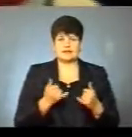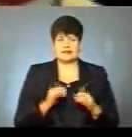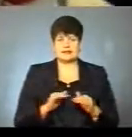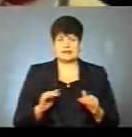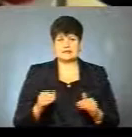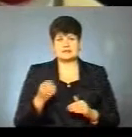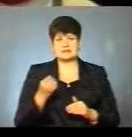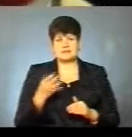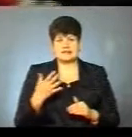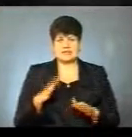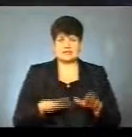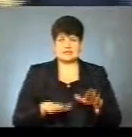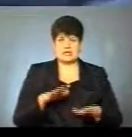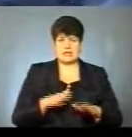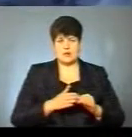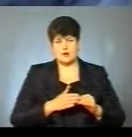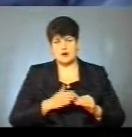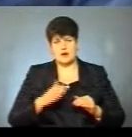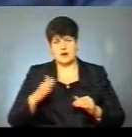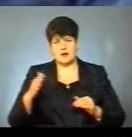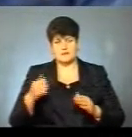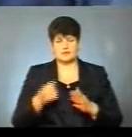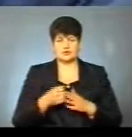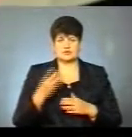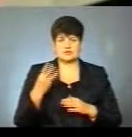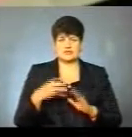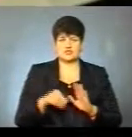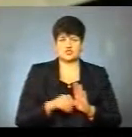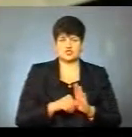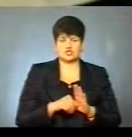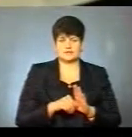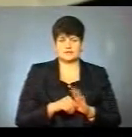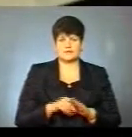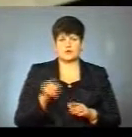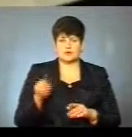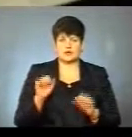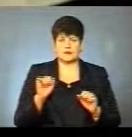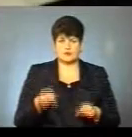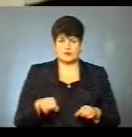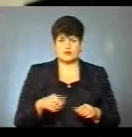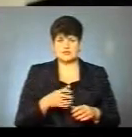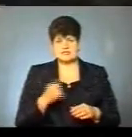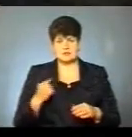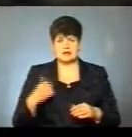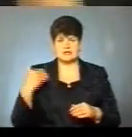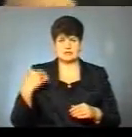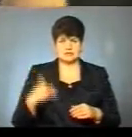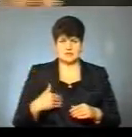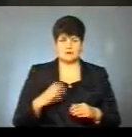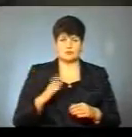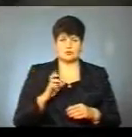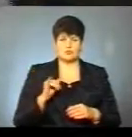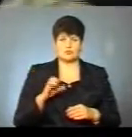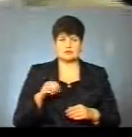з 15 кілограм і до 36. В них можна знімати далі спинку. Чисто буде як